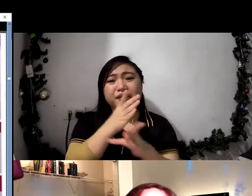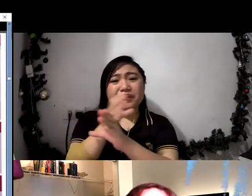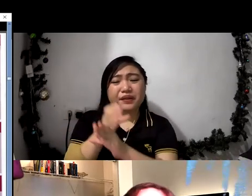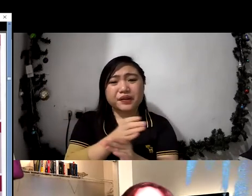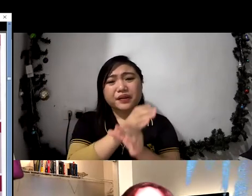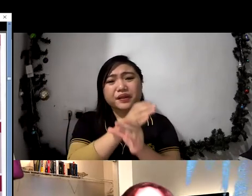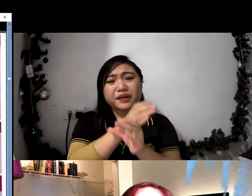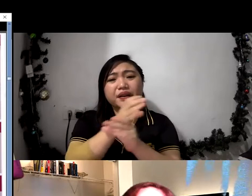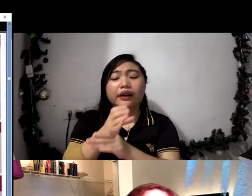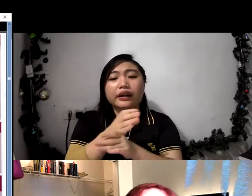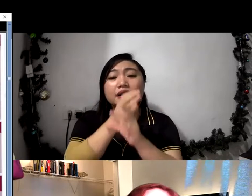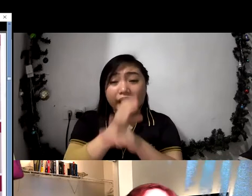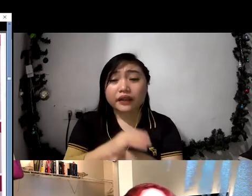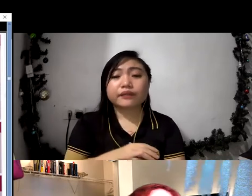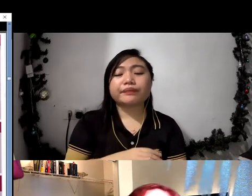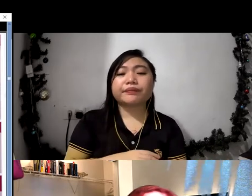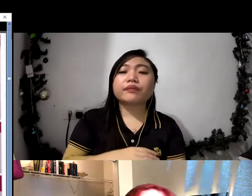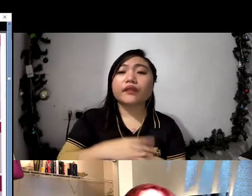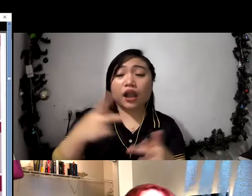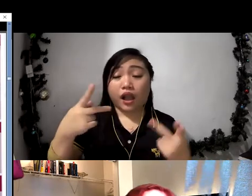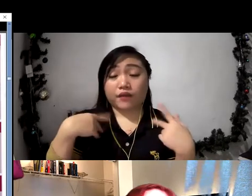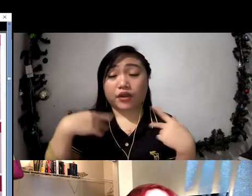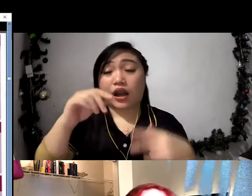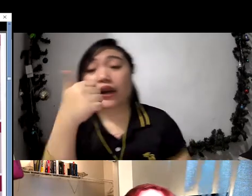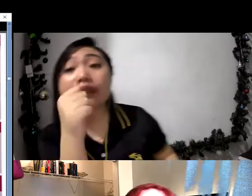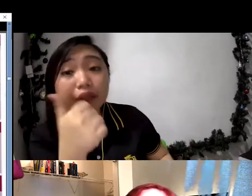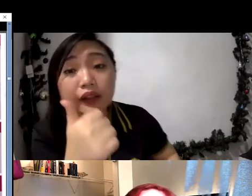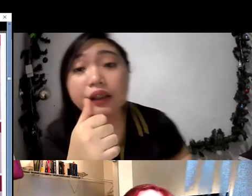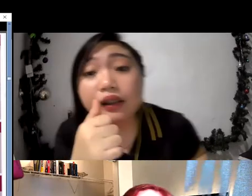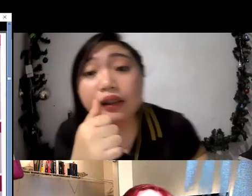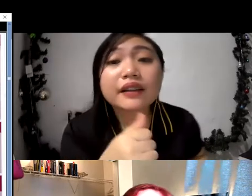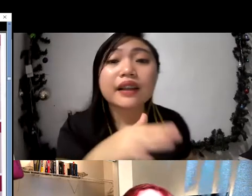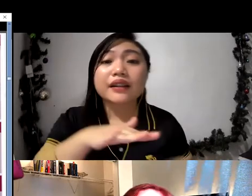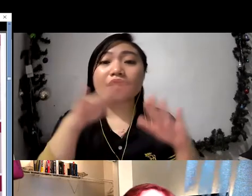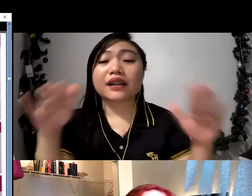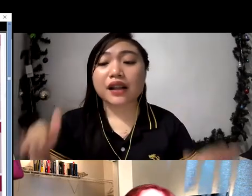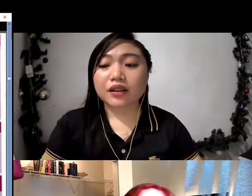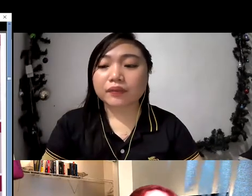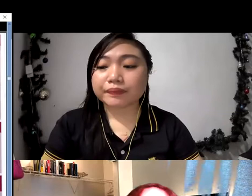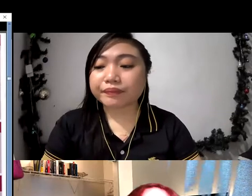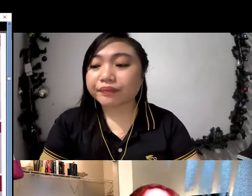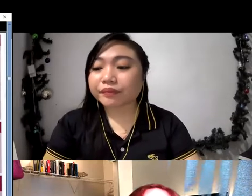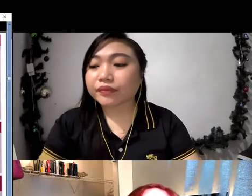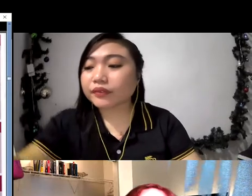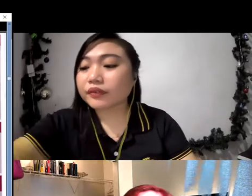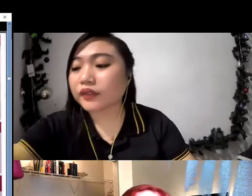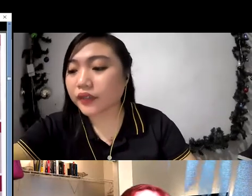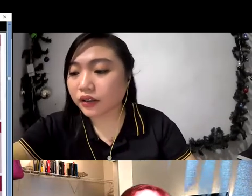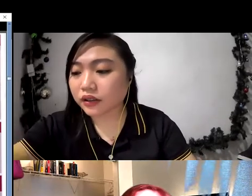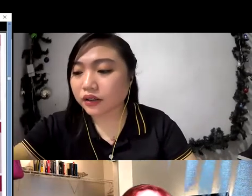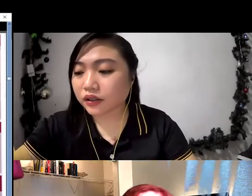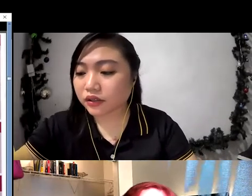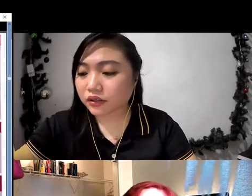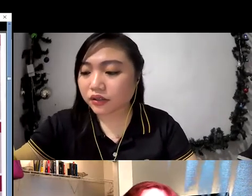no? Kung ikaw ay magulang, may 10 kang anak, alam mo yan, iba-iba ang ugali niyan eh. Kaya iba-iba rin yung pag-handle mo sa